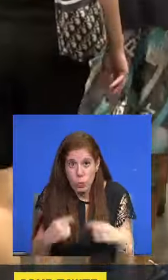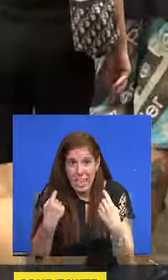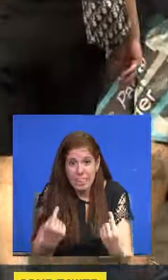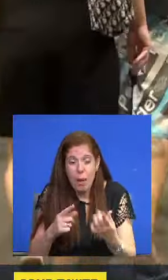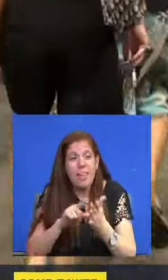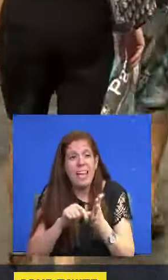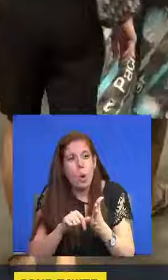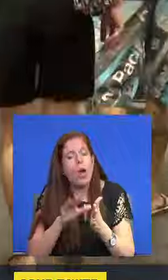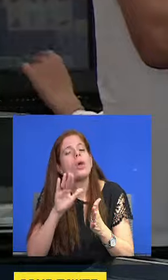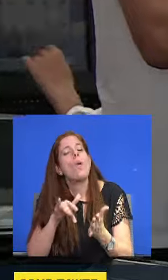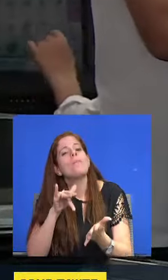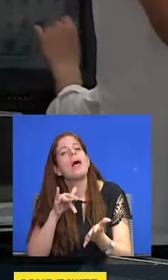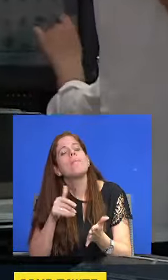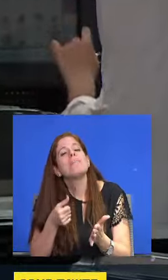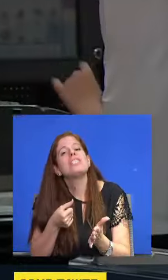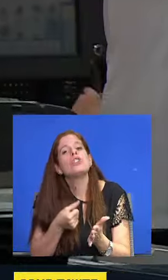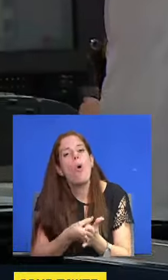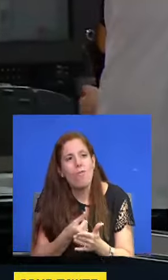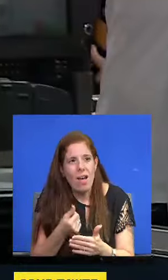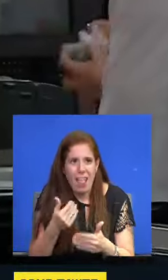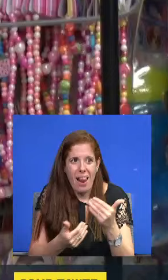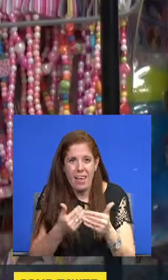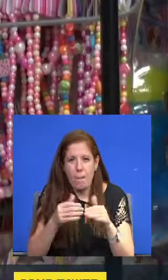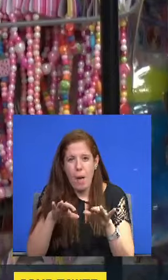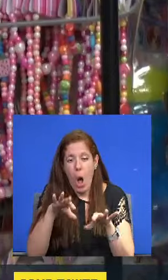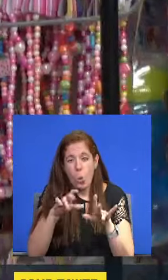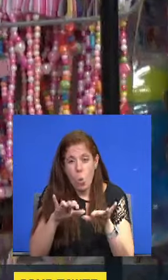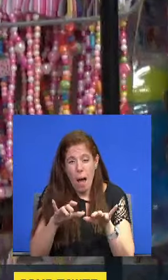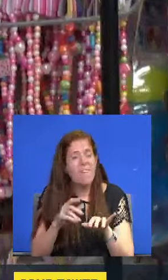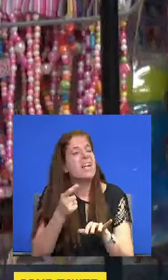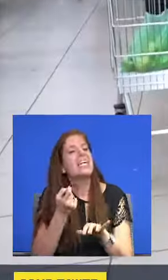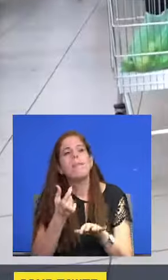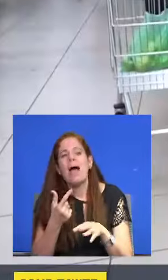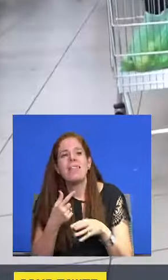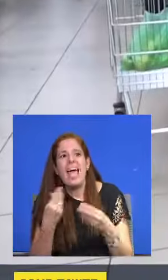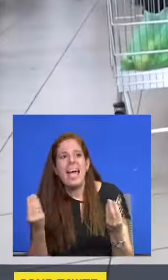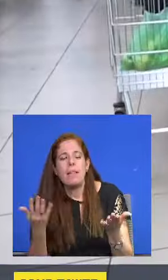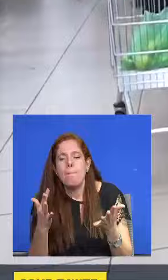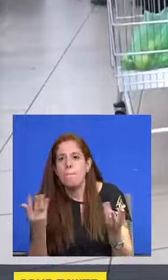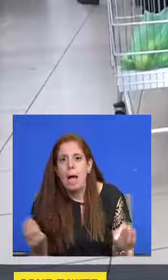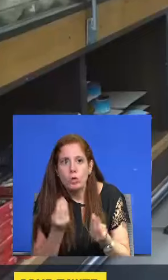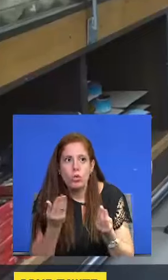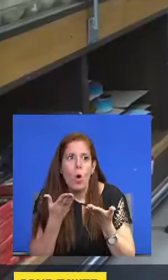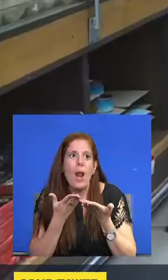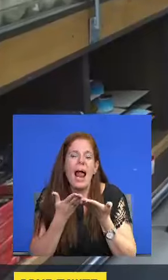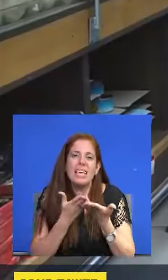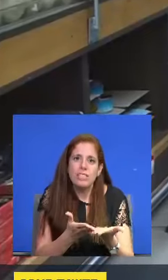הטכנולוגיה אמנם נמצאת בסוף התהליך, בקופה הממוחשבת, אבל כמעט אין עזרים שלומדים את הצרכן תוך כדי תהליך